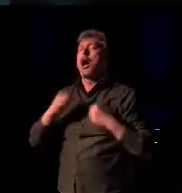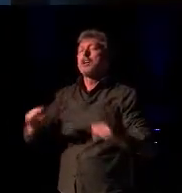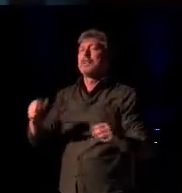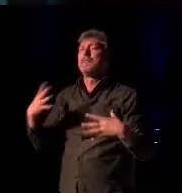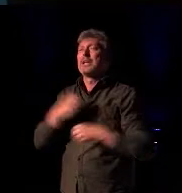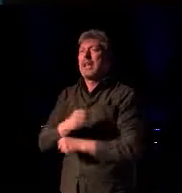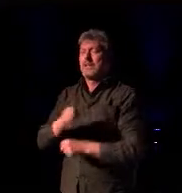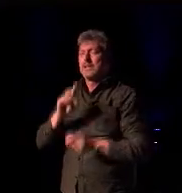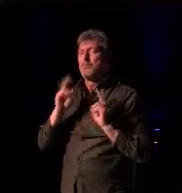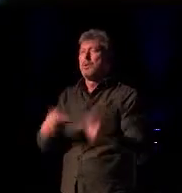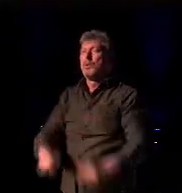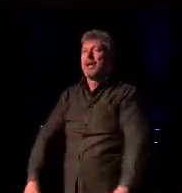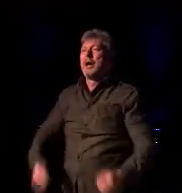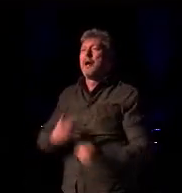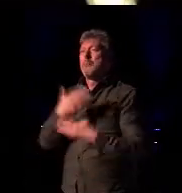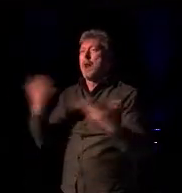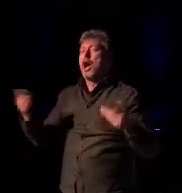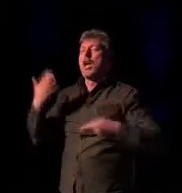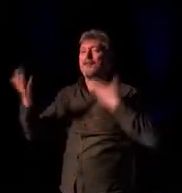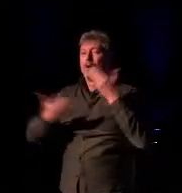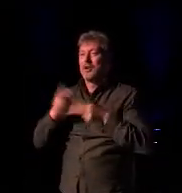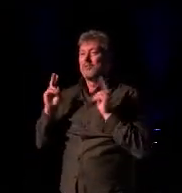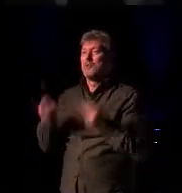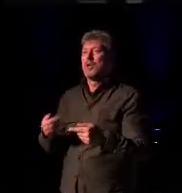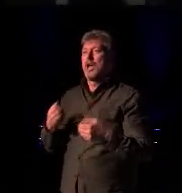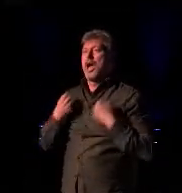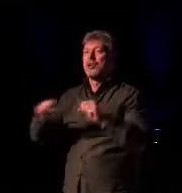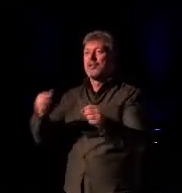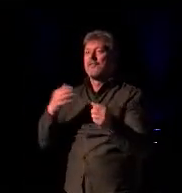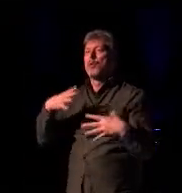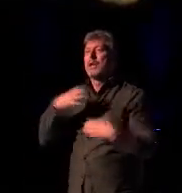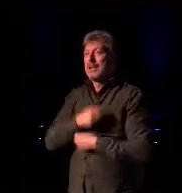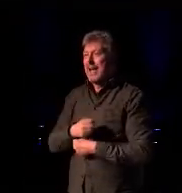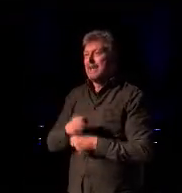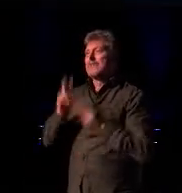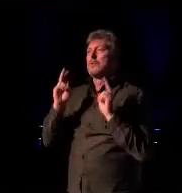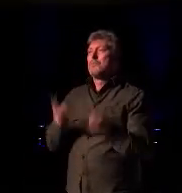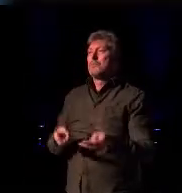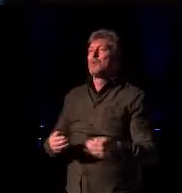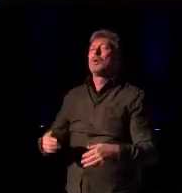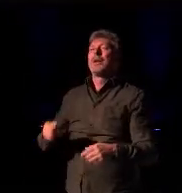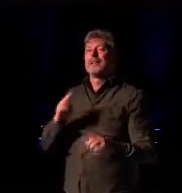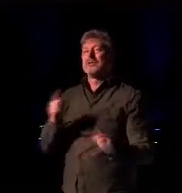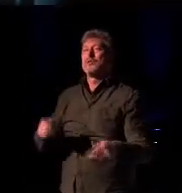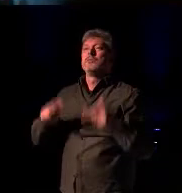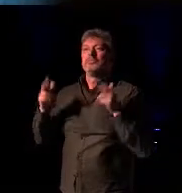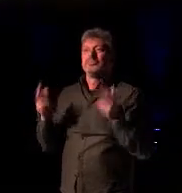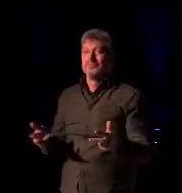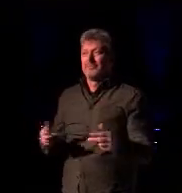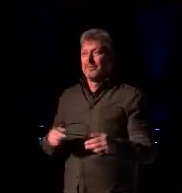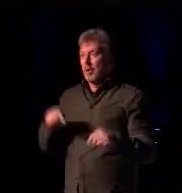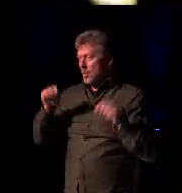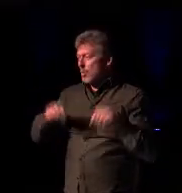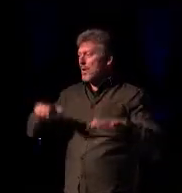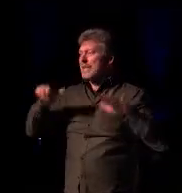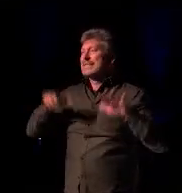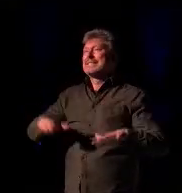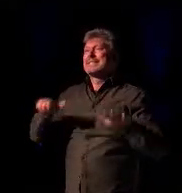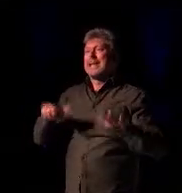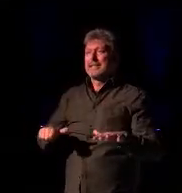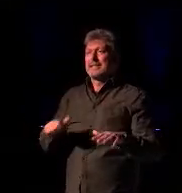ute I bedrift og sånn, bedrifter som gir penger til aktiv mot kreft, som igjen går til pusterom. Per nå så det 16